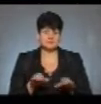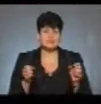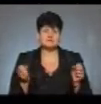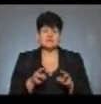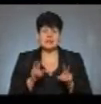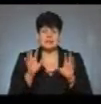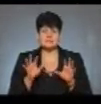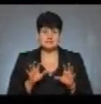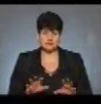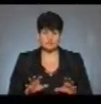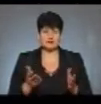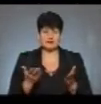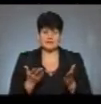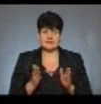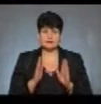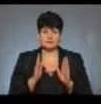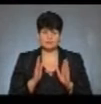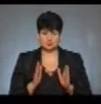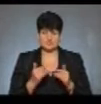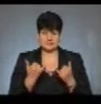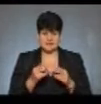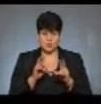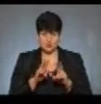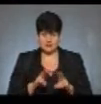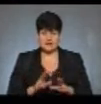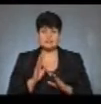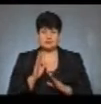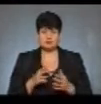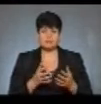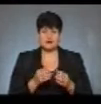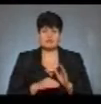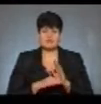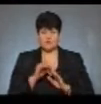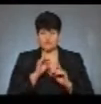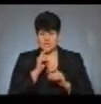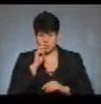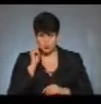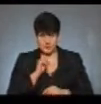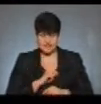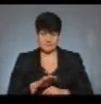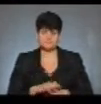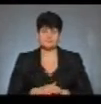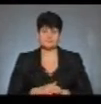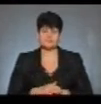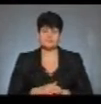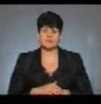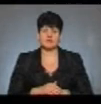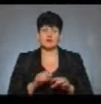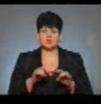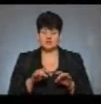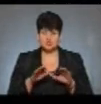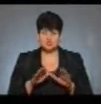спеціальним законом, який буде зараз розглядається і буде прийнятий Верховною Радою України. Чинне рішення